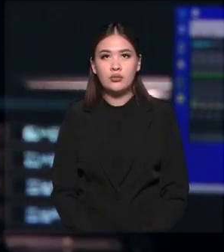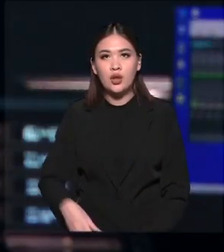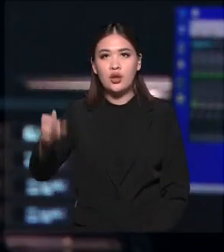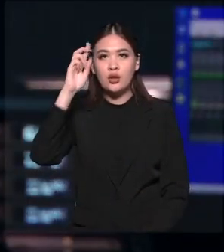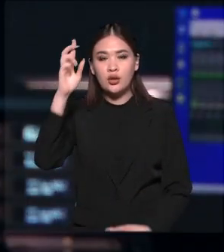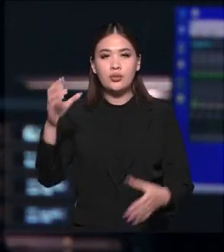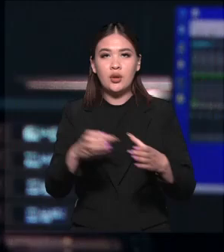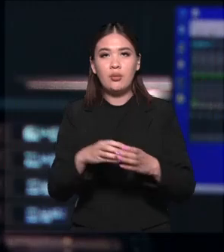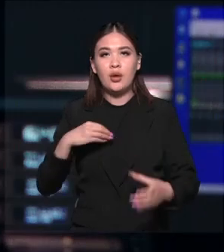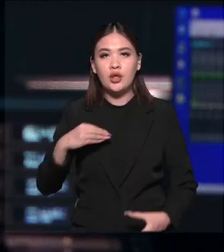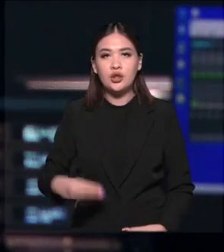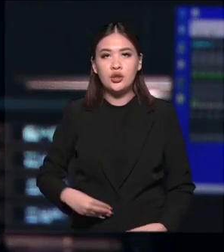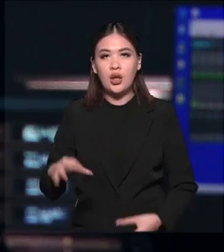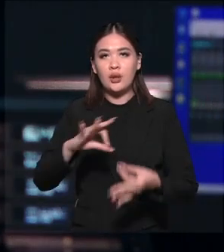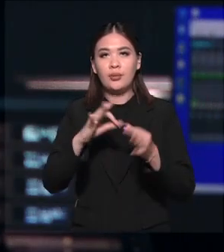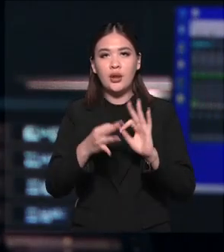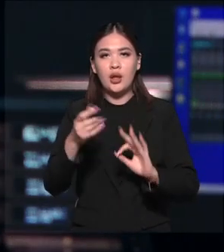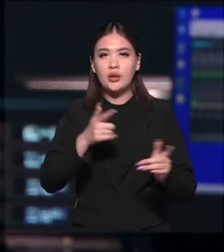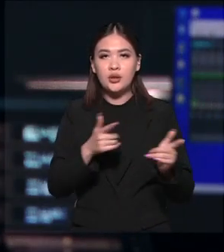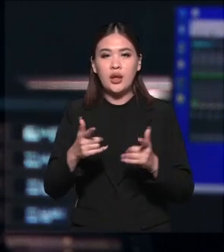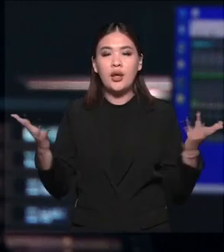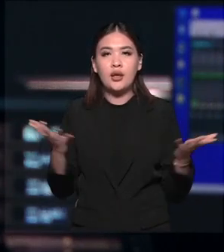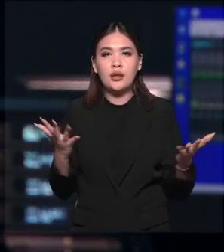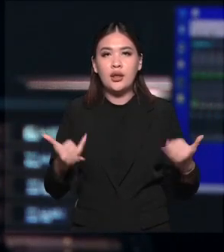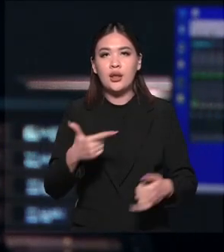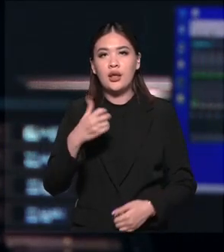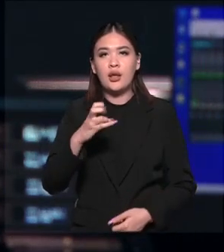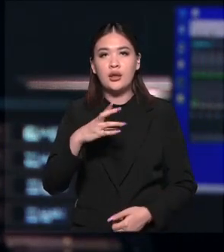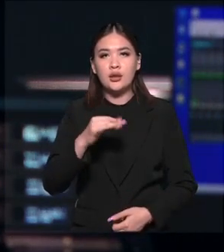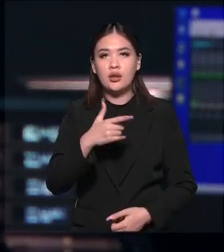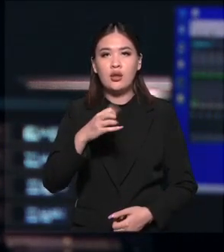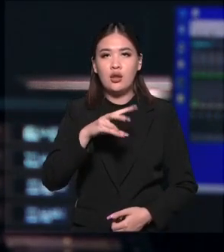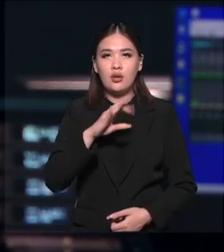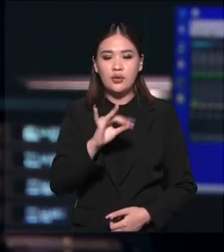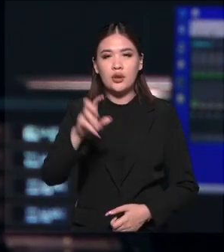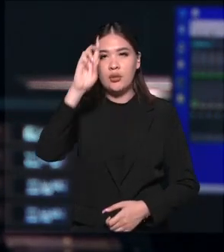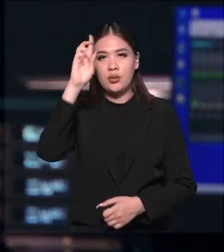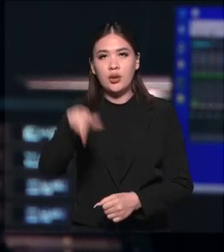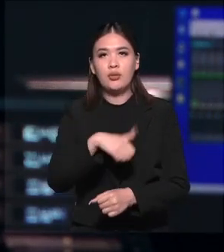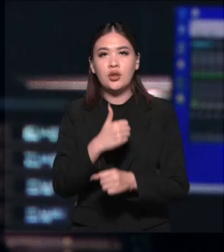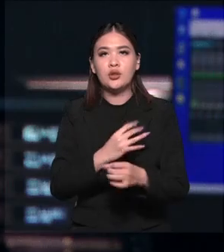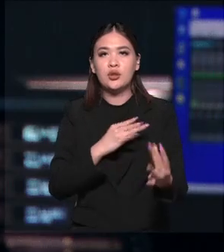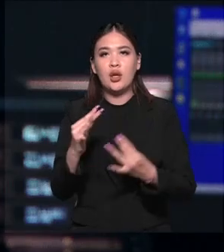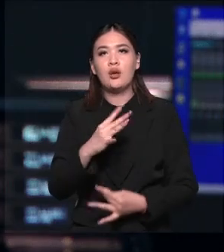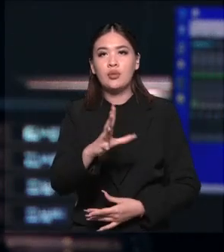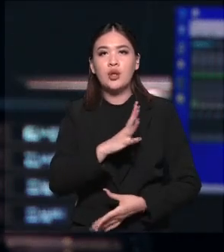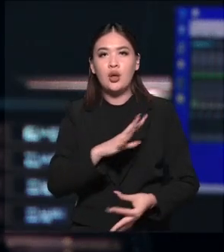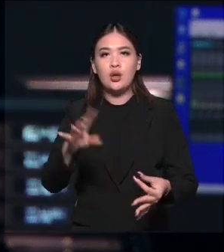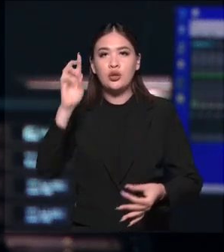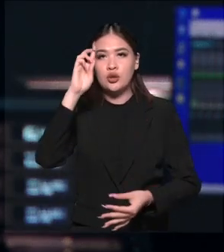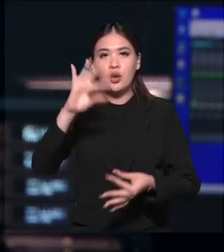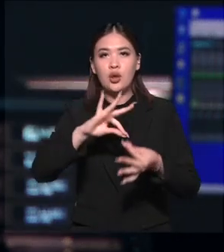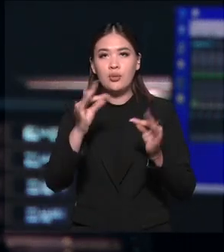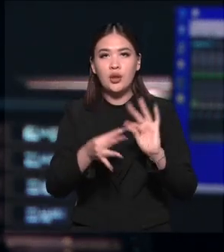Ұлттық құраманың Париж олимпиадасына әзірлігі қандай? Бұл туралы Геннадий Головкин мемлекет басшысына мәлімет берді. Ұлттық олимпиада